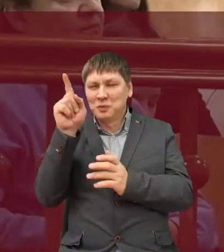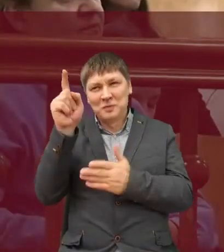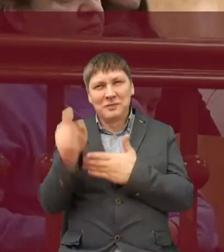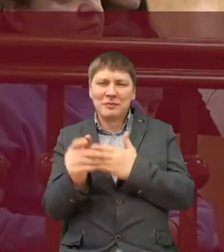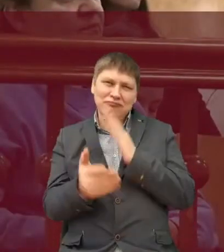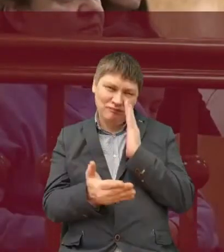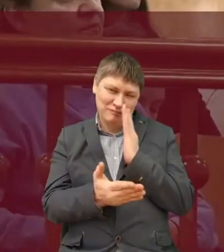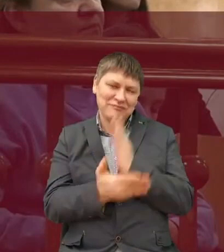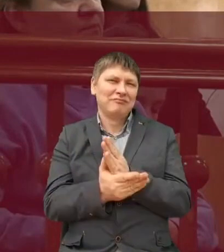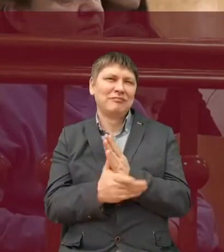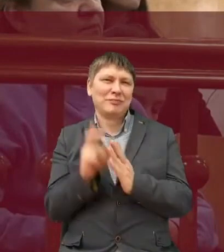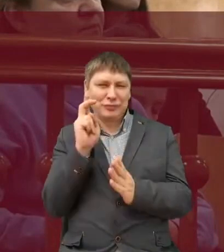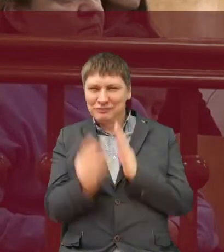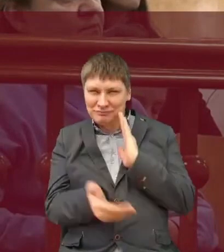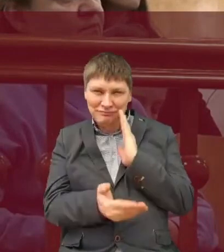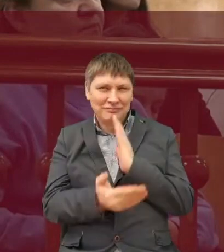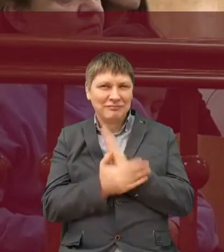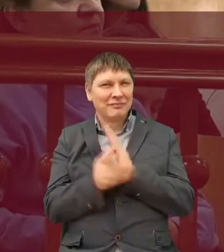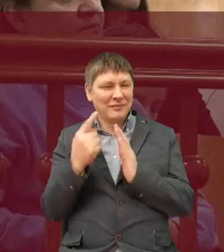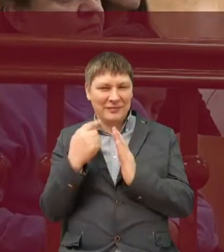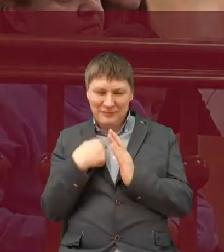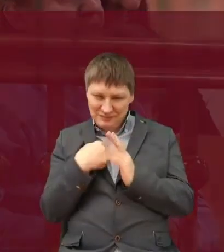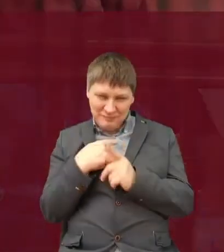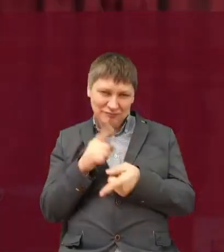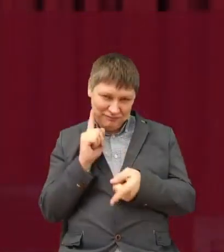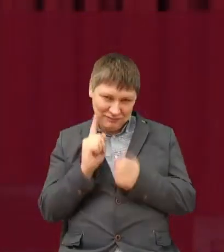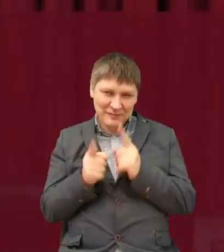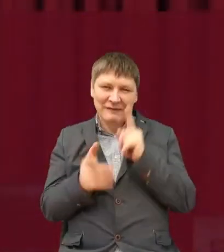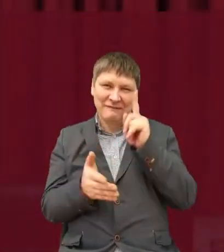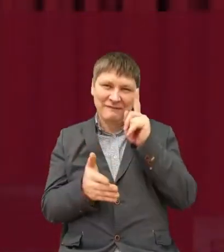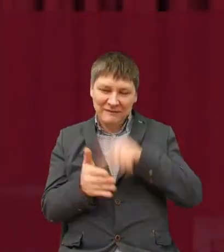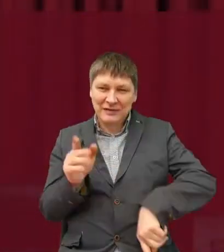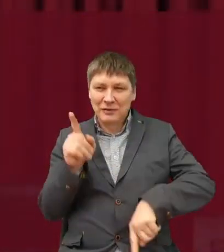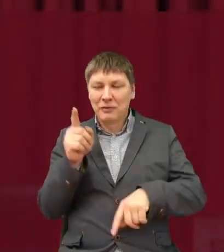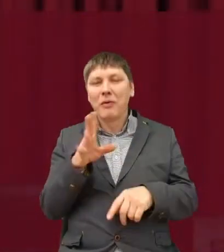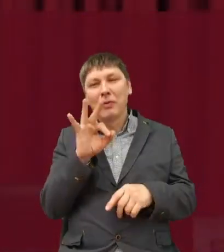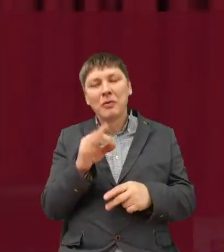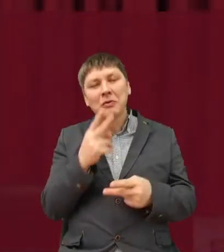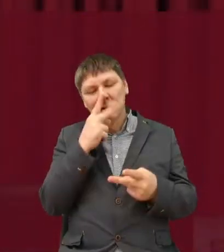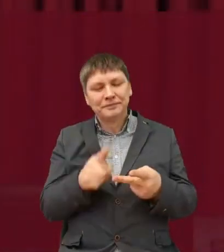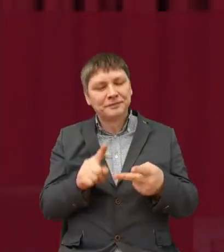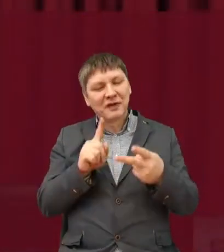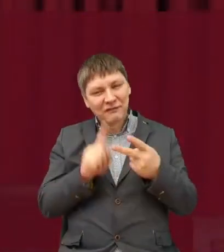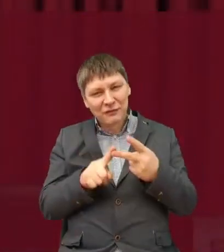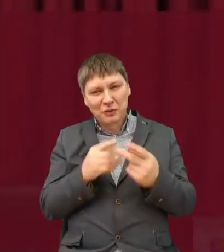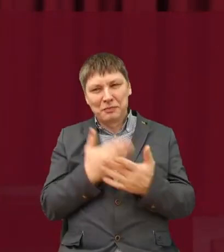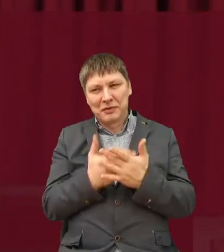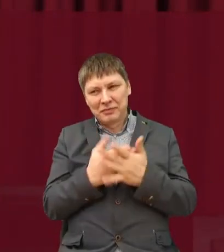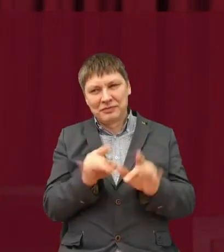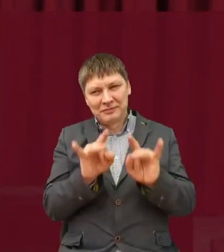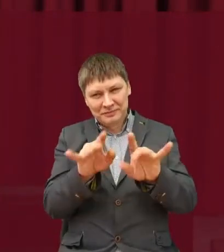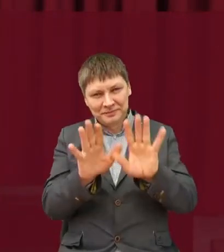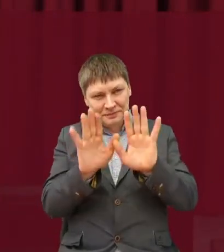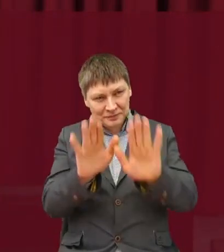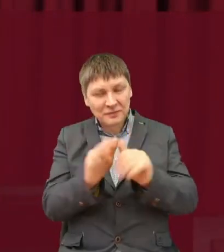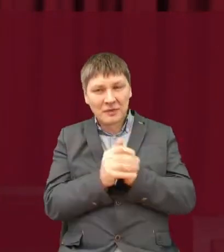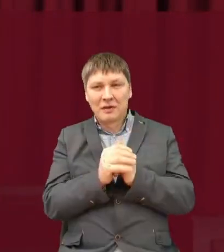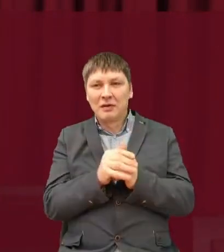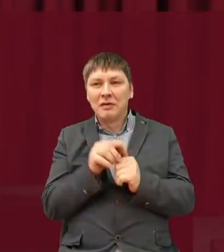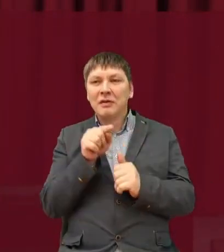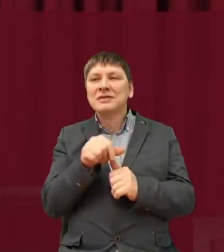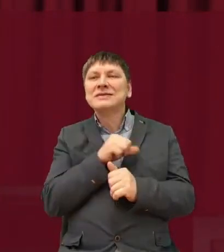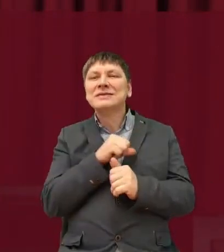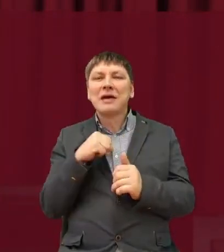его существование и верят ему но продолжай я хотел бы еще один пример библейской привести пример